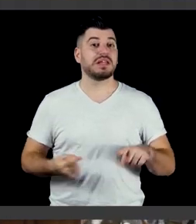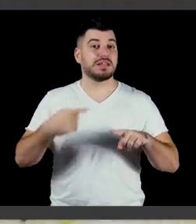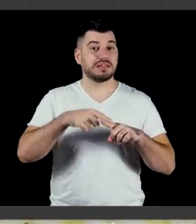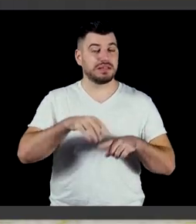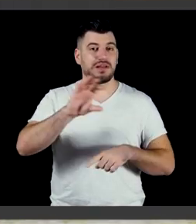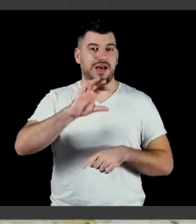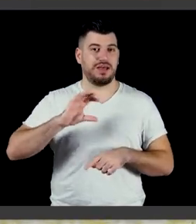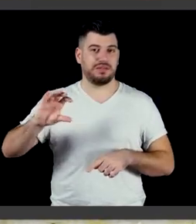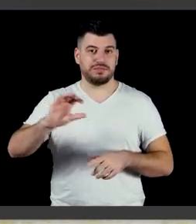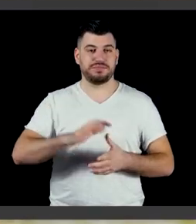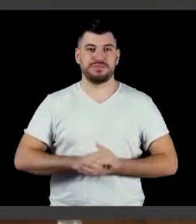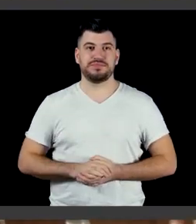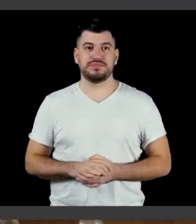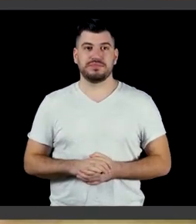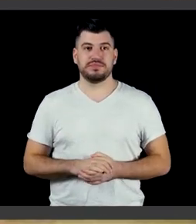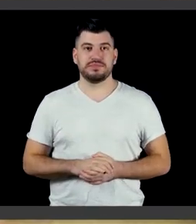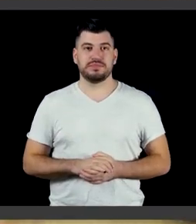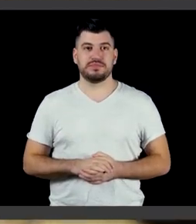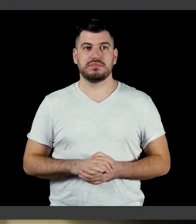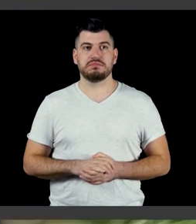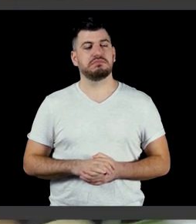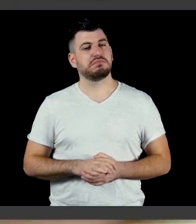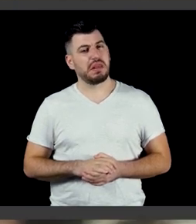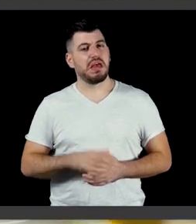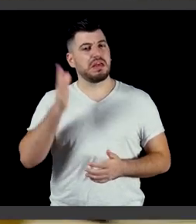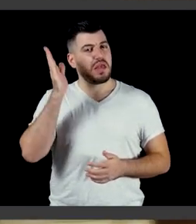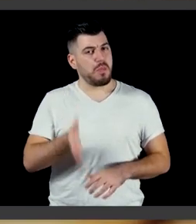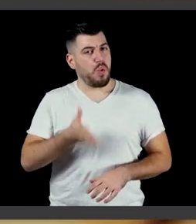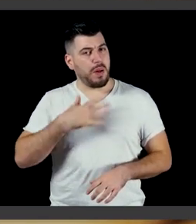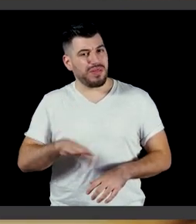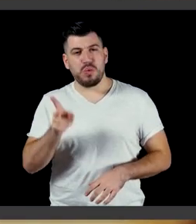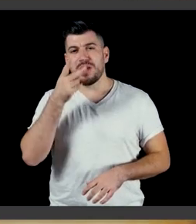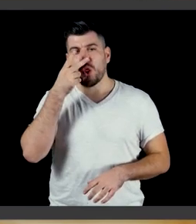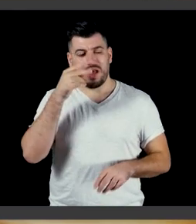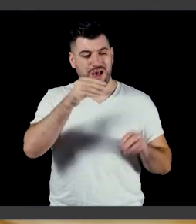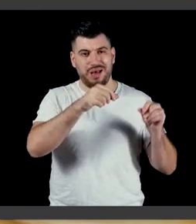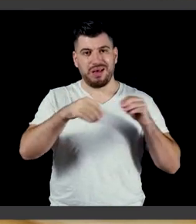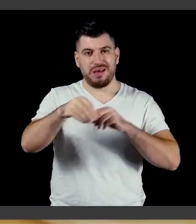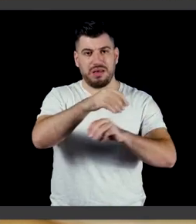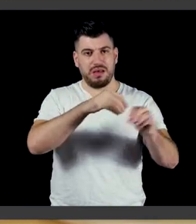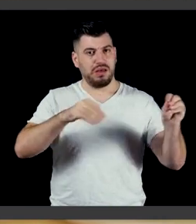Αλάτι. Και ίσως άμα μας περισσεύουν κάποια μυρωδικά, δεν θα ήταν άσχημο.